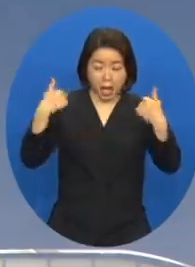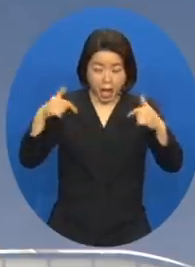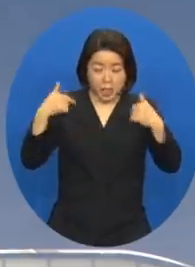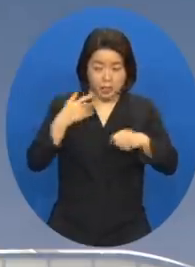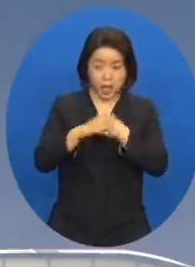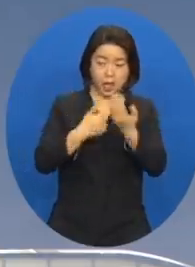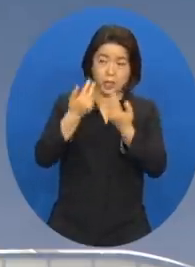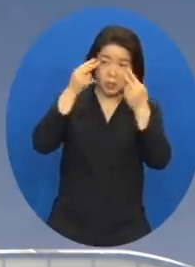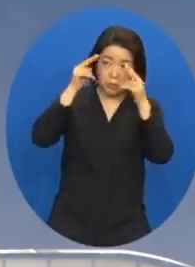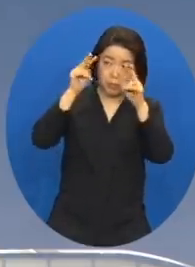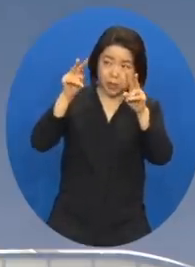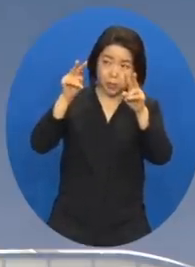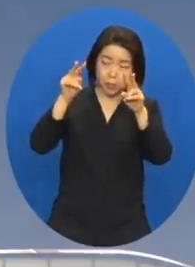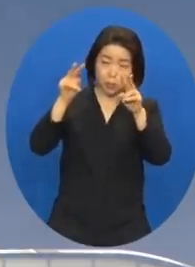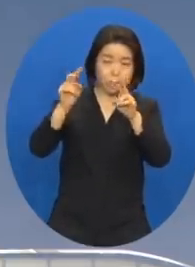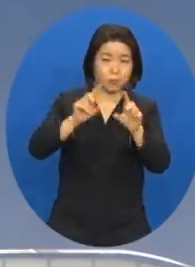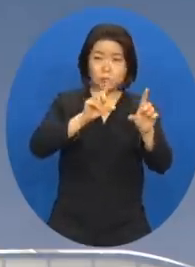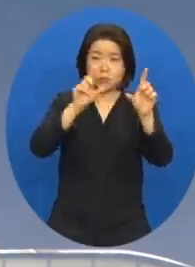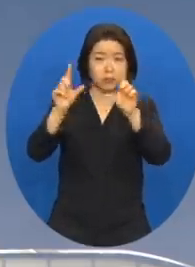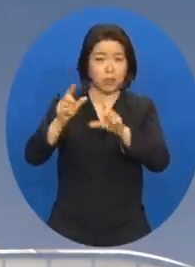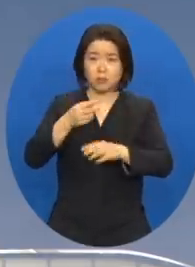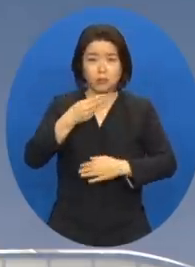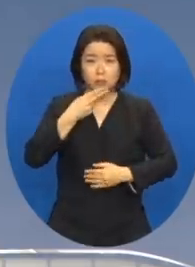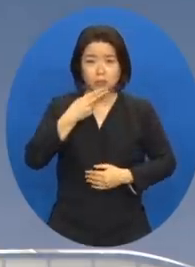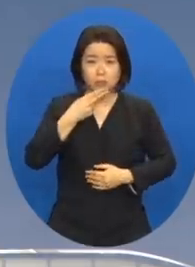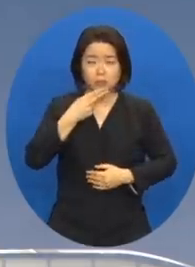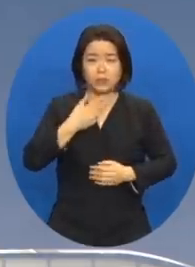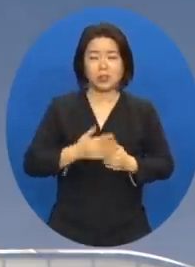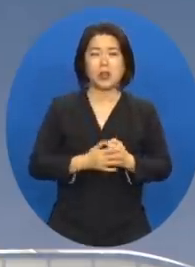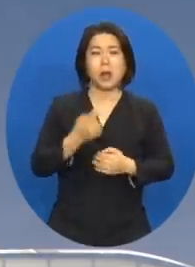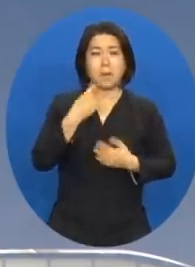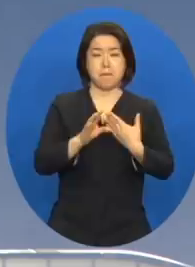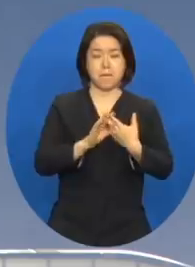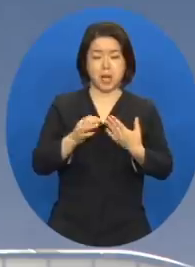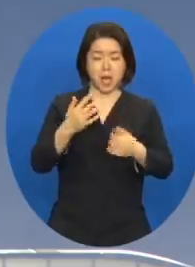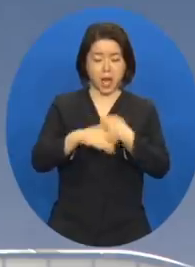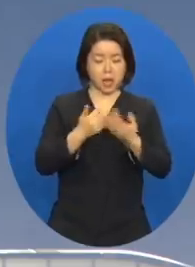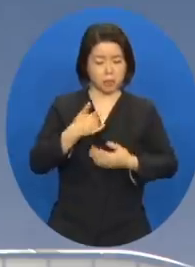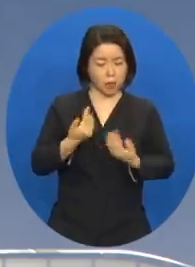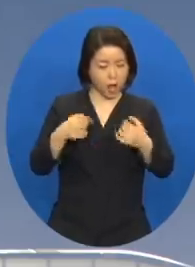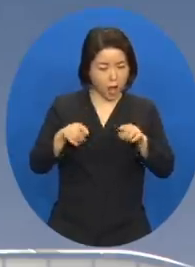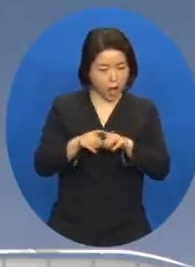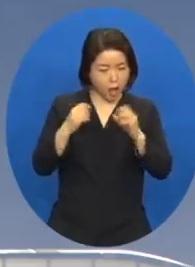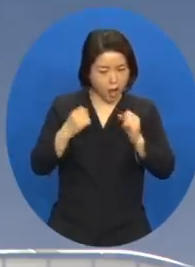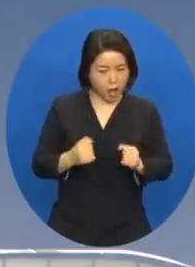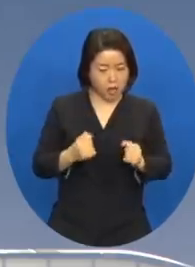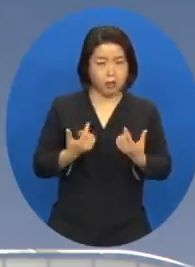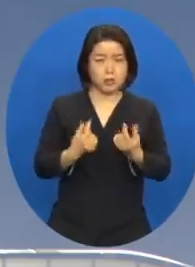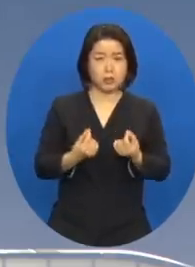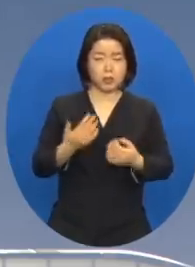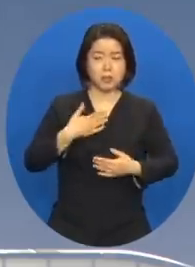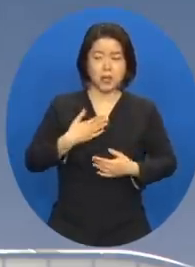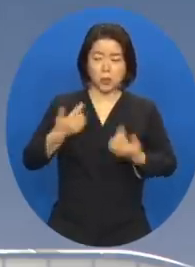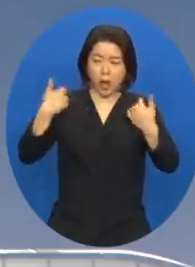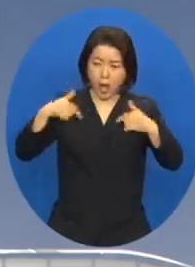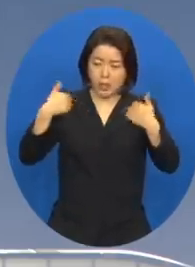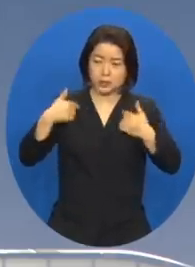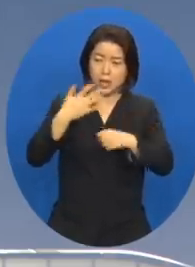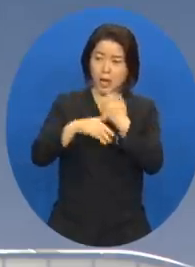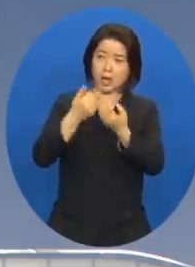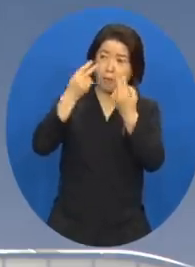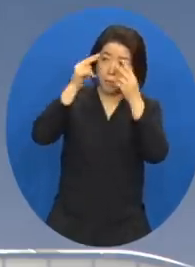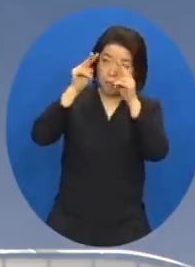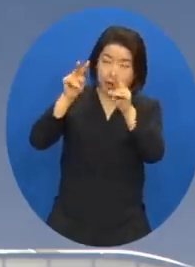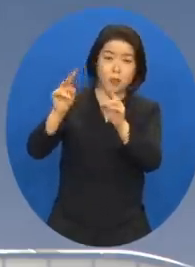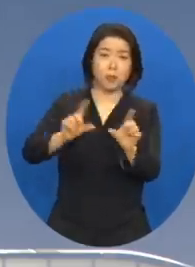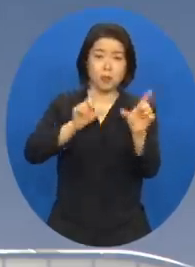하나님을 바라보고 살지를 않는 거예요. 만약에 하나님이 늘 나와 함께 하신 것처럼 나도 늘 하나님을 바라보고